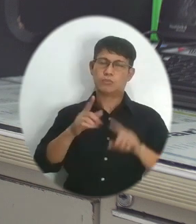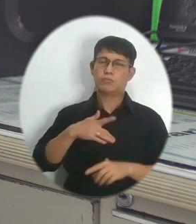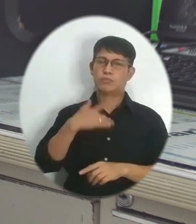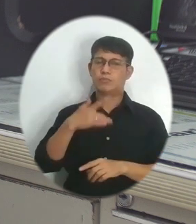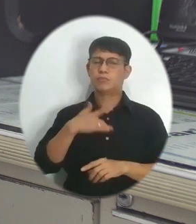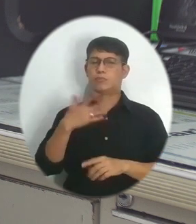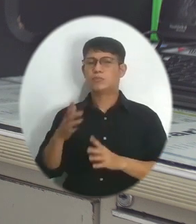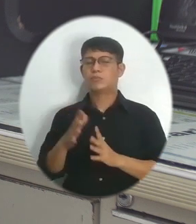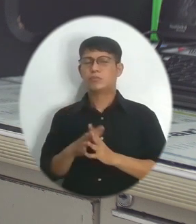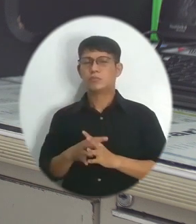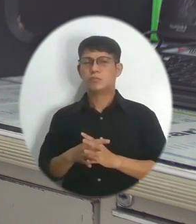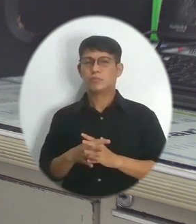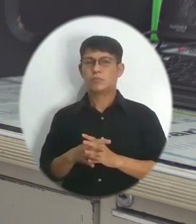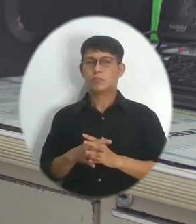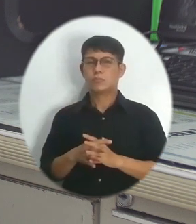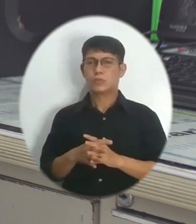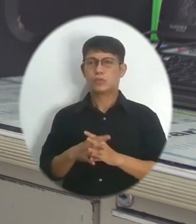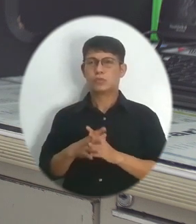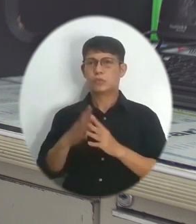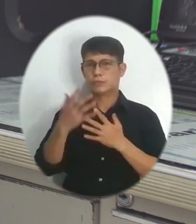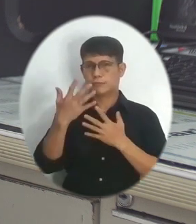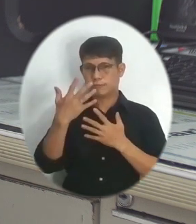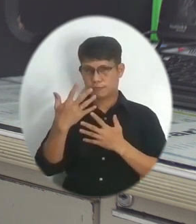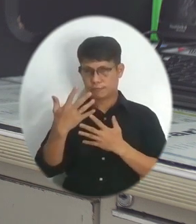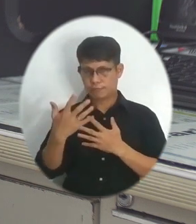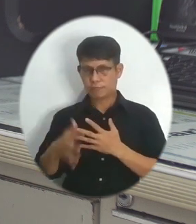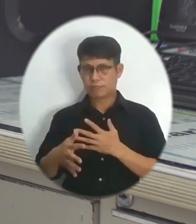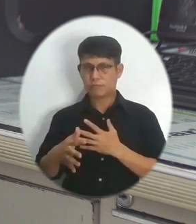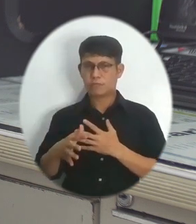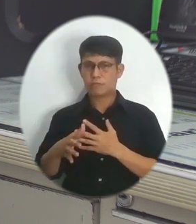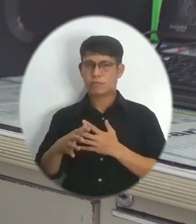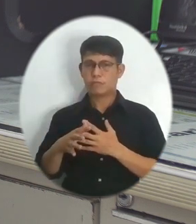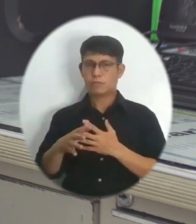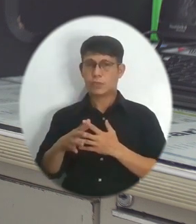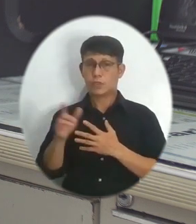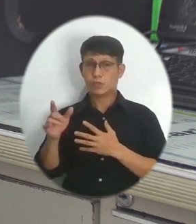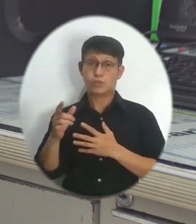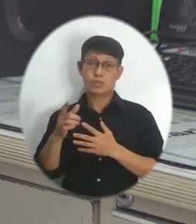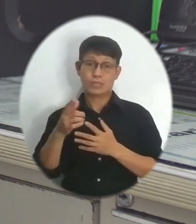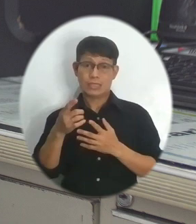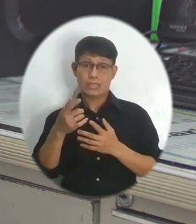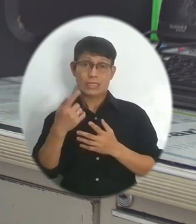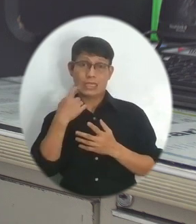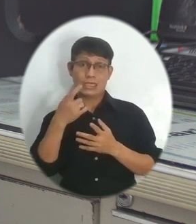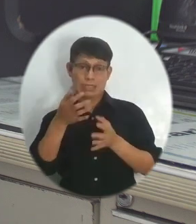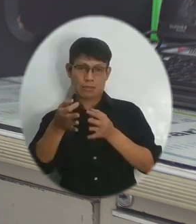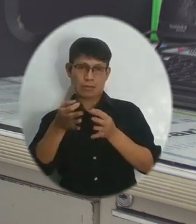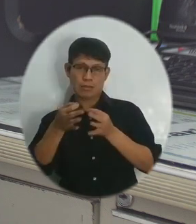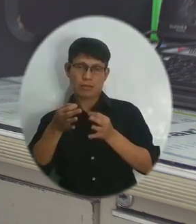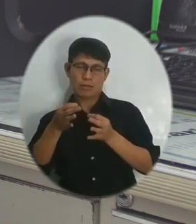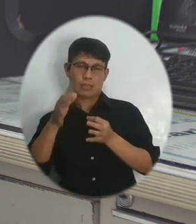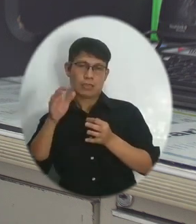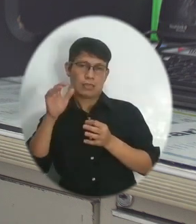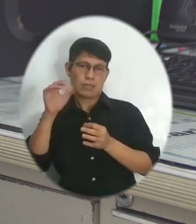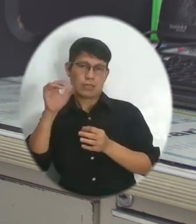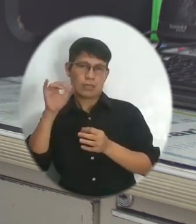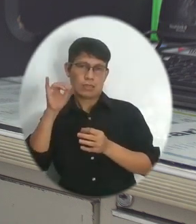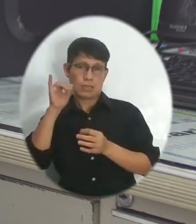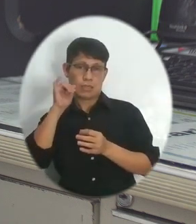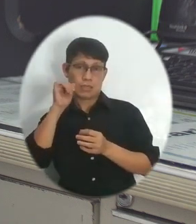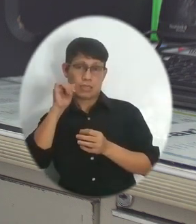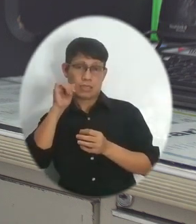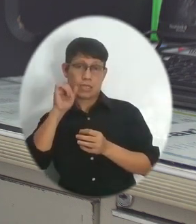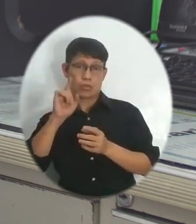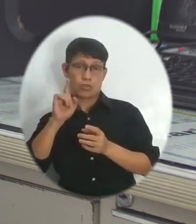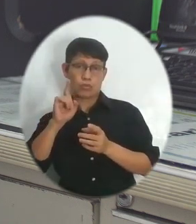bata. Okay? So, pagkatapos nun, in-explain namin kay Ma'am Aisa, yung nanay ni Natalie,